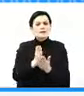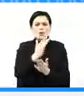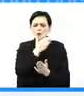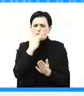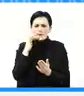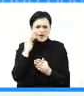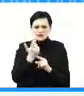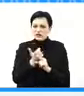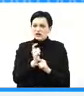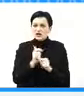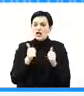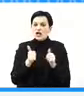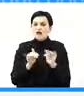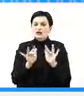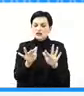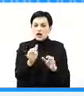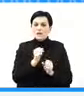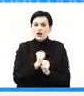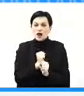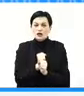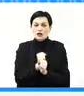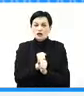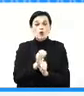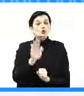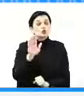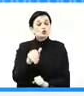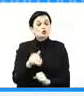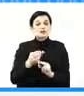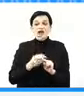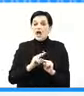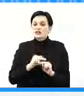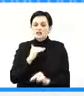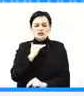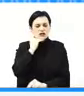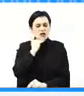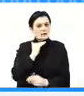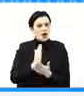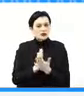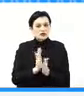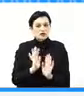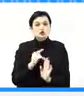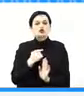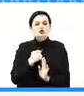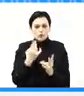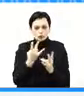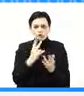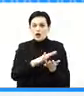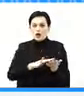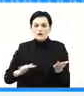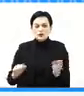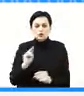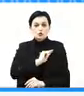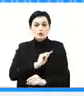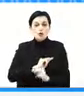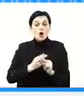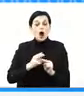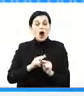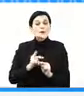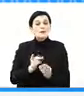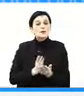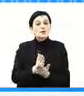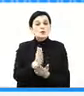ბევრი ძალიან კარგი საქმე გაკეთდა, თუმცა ეს, რა თქმა უნდა, არ არის საკმარისი და ჩვენ უნდა გავაგრძელოთ მუშაობა ამ